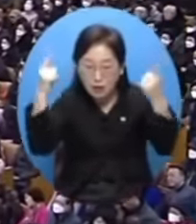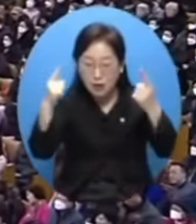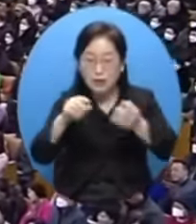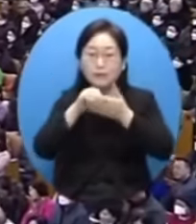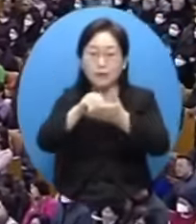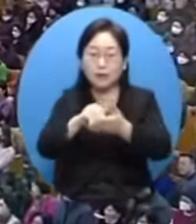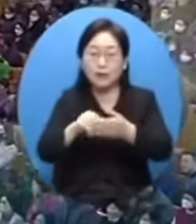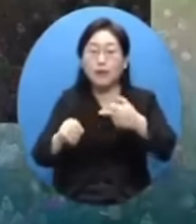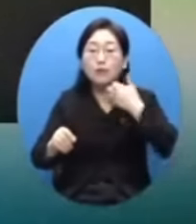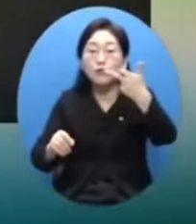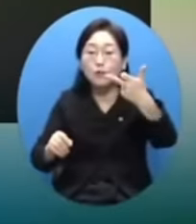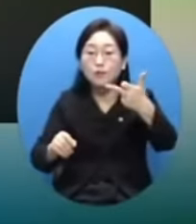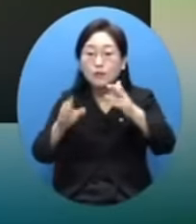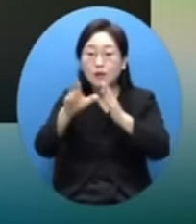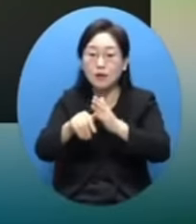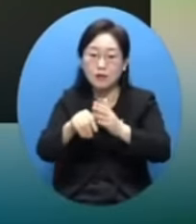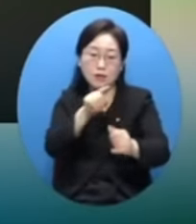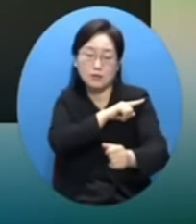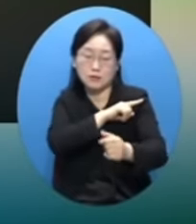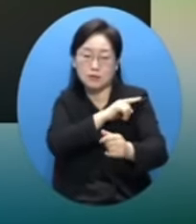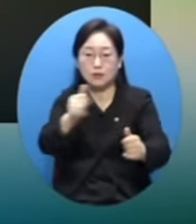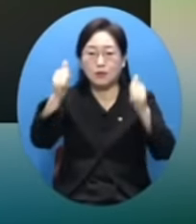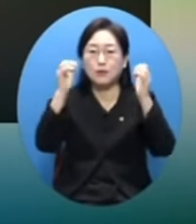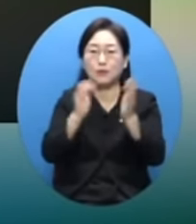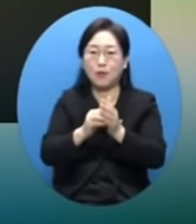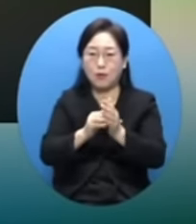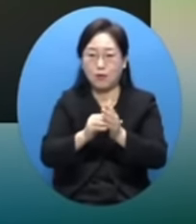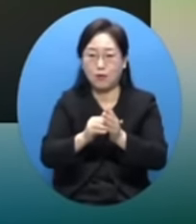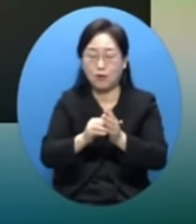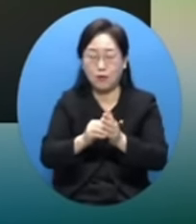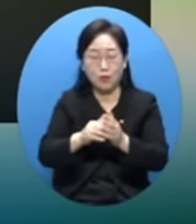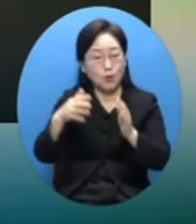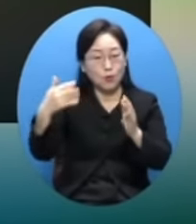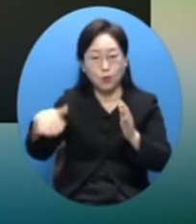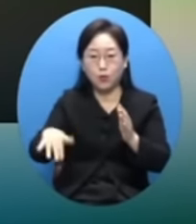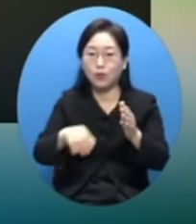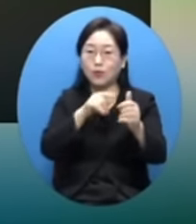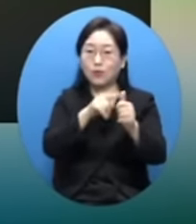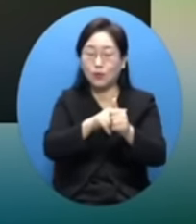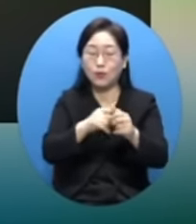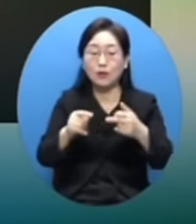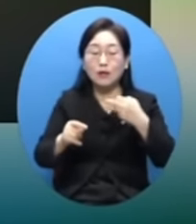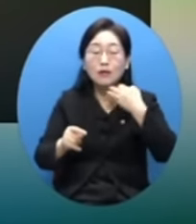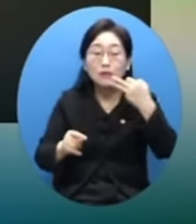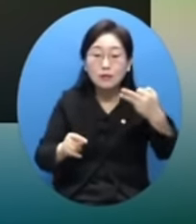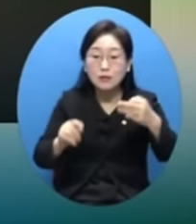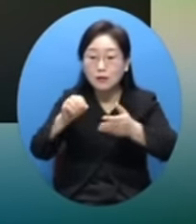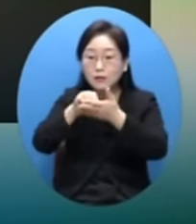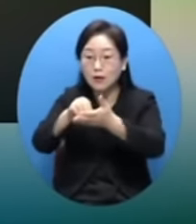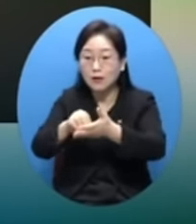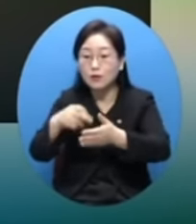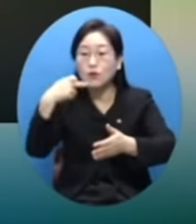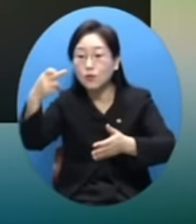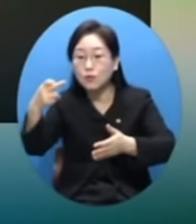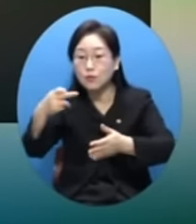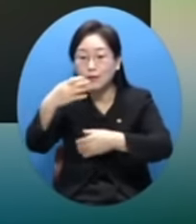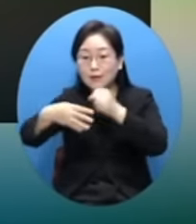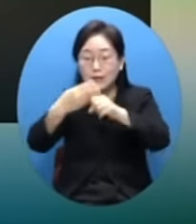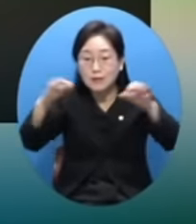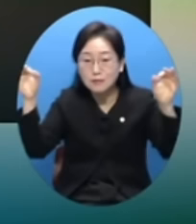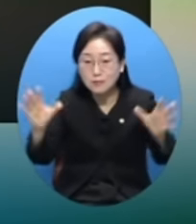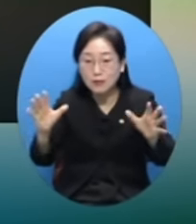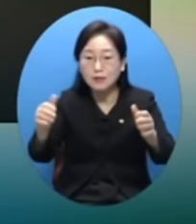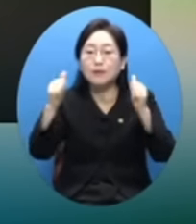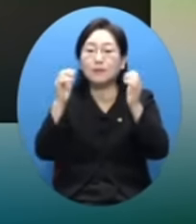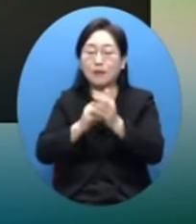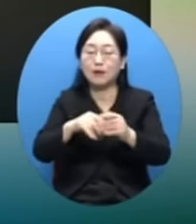때 수속으로 졸업을 합니다 대기 명문 대학인데 13살에 입학해서 17살에 수속으로 졸업하는데 그가 신학